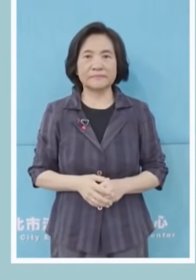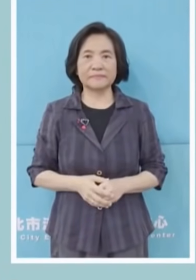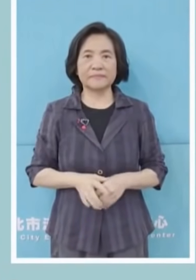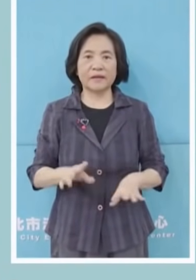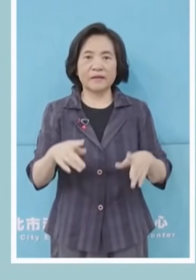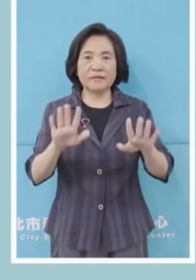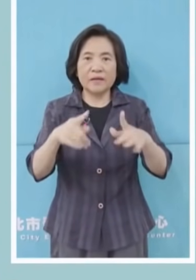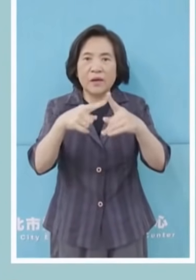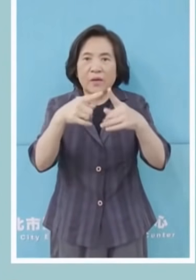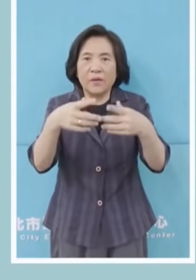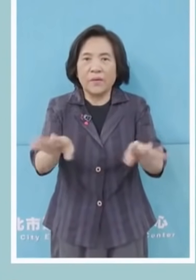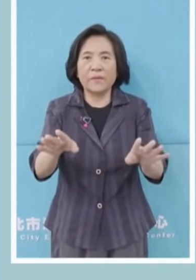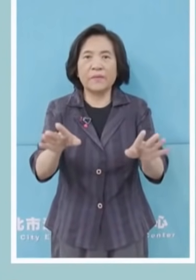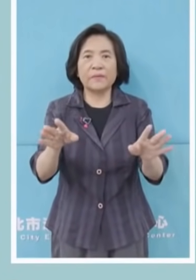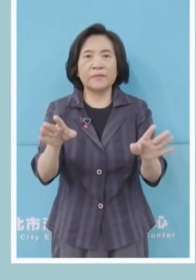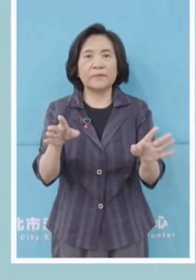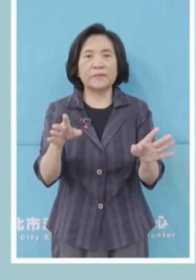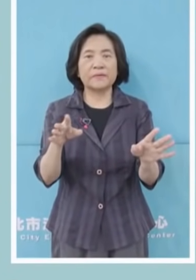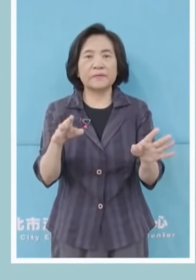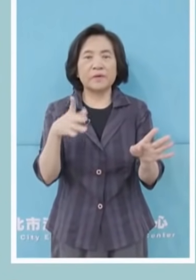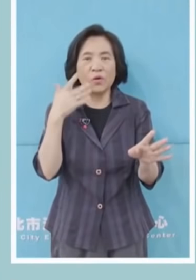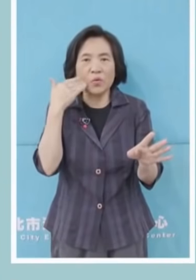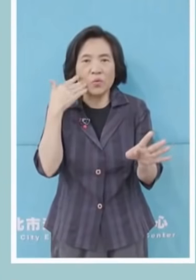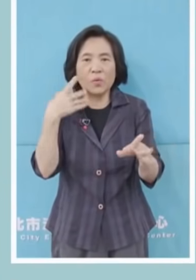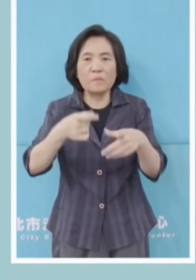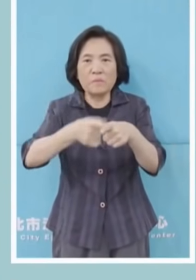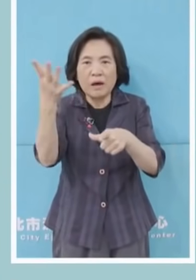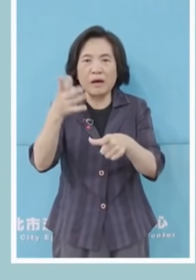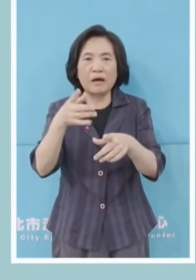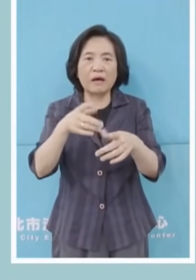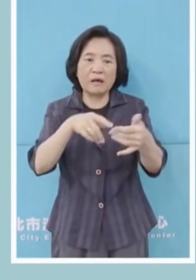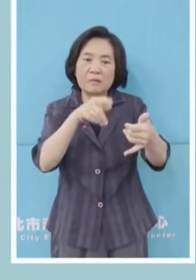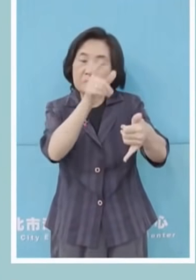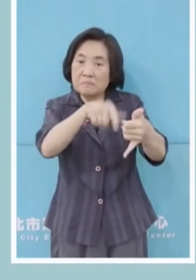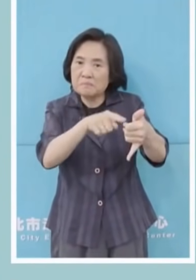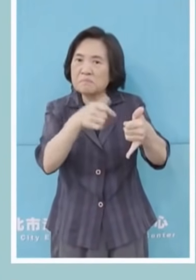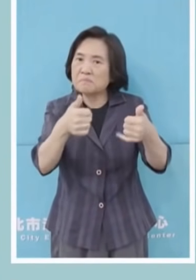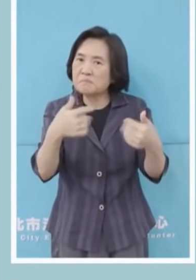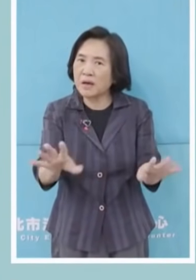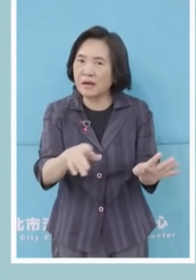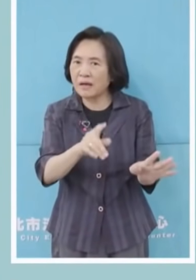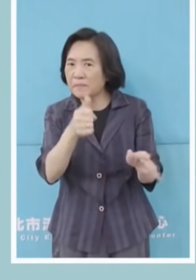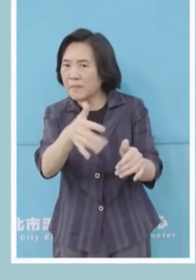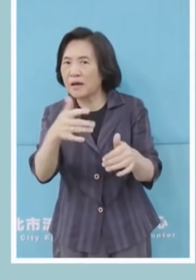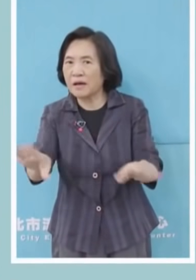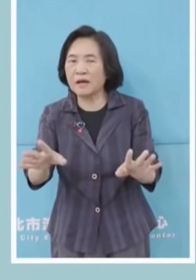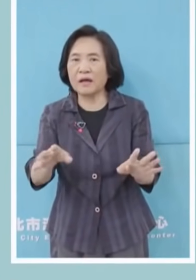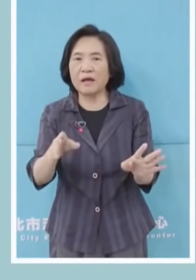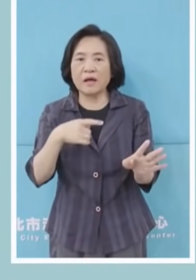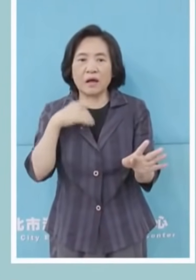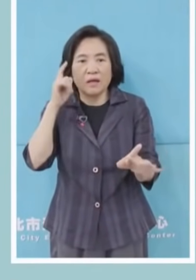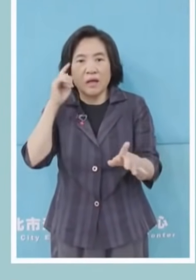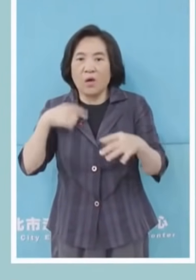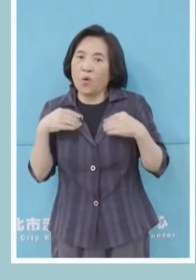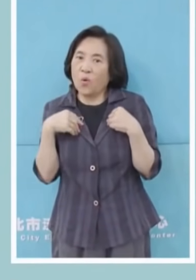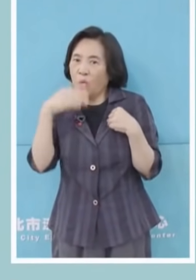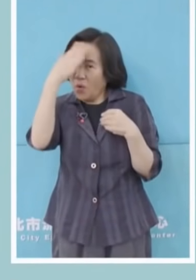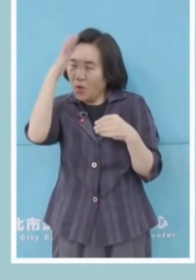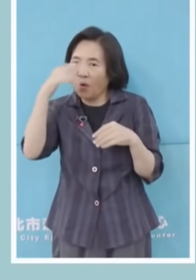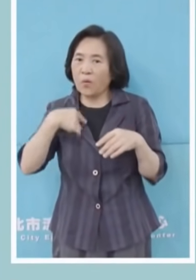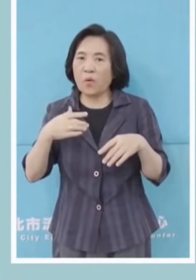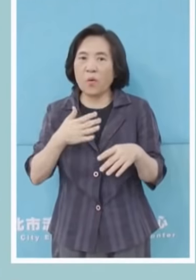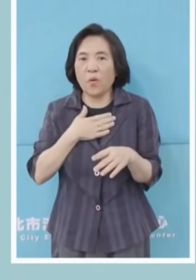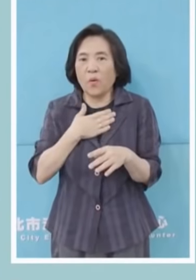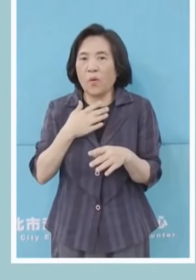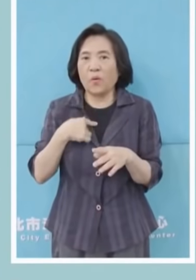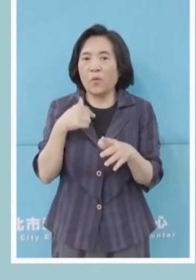数这么多的状态下，哦，如果去公布足迹，哦，反而会有假象的安全感。你以为好像没有公布就没